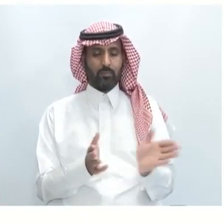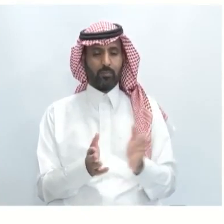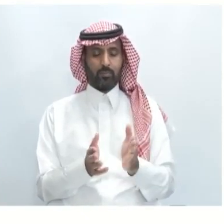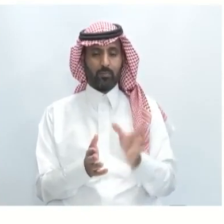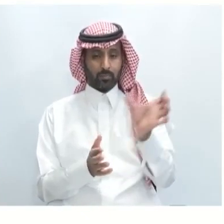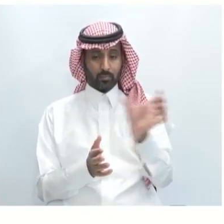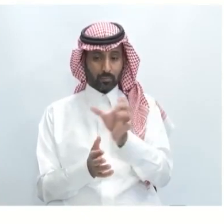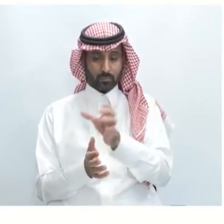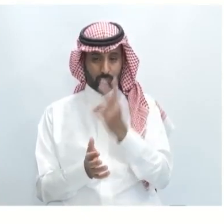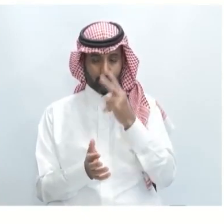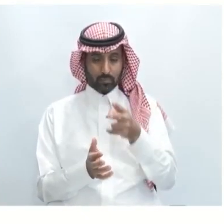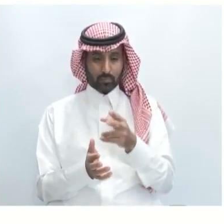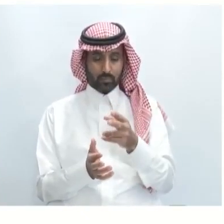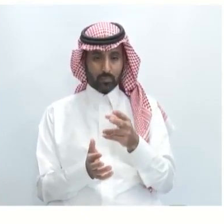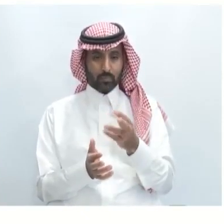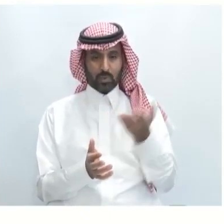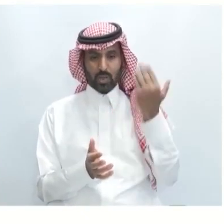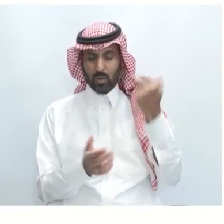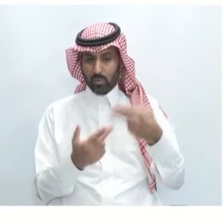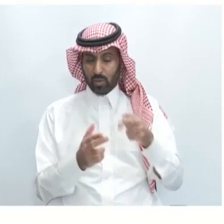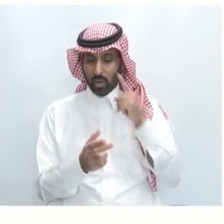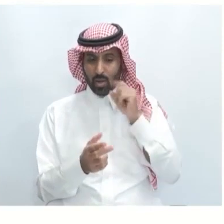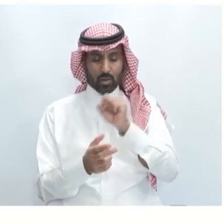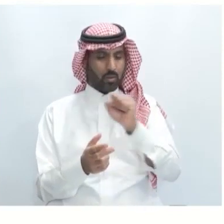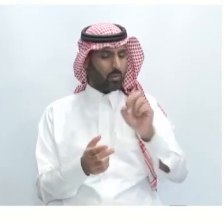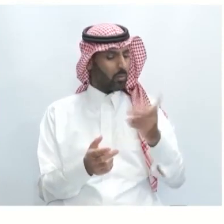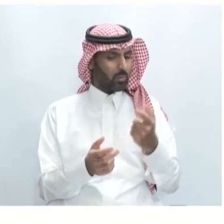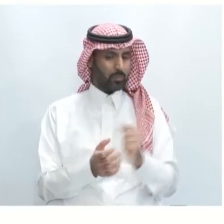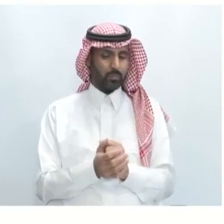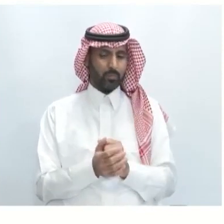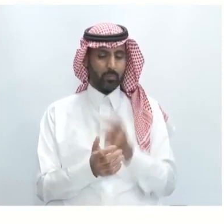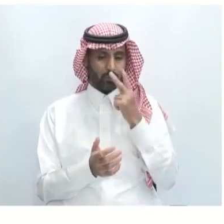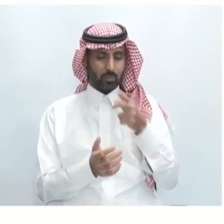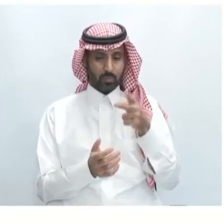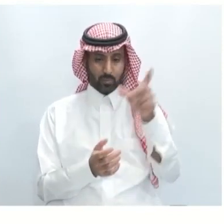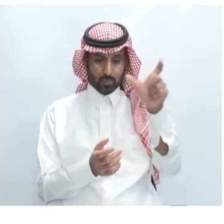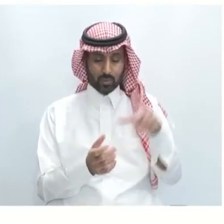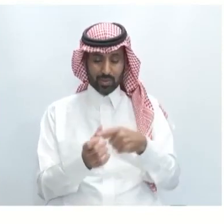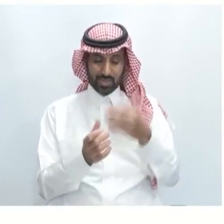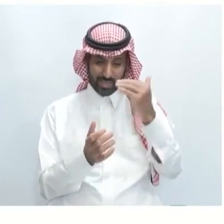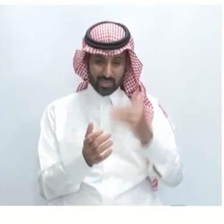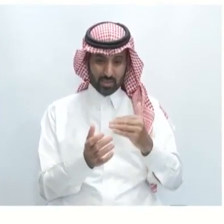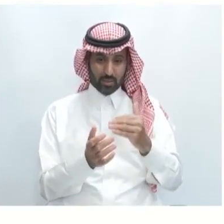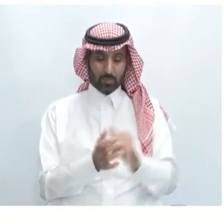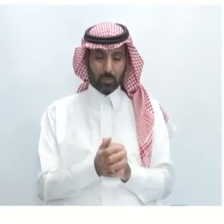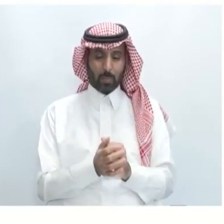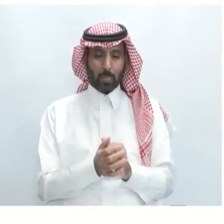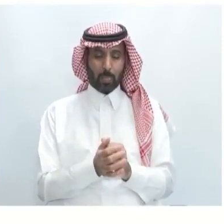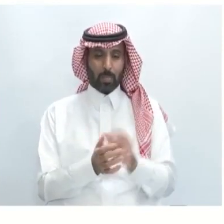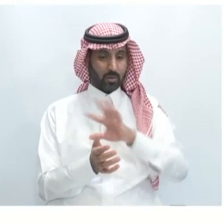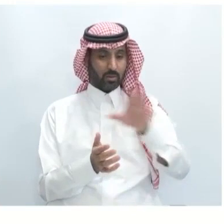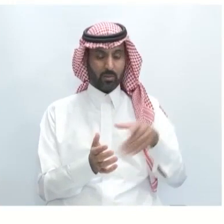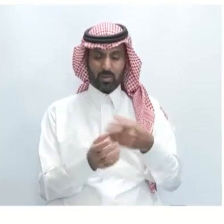الانيلين لو تركز قبل ان نبدا بتحديد المطلوب لو تركز على الجزء السفلي في